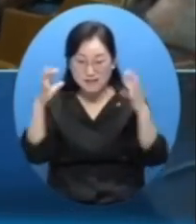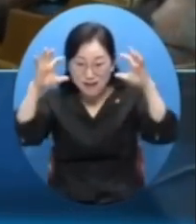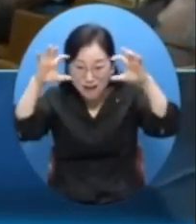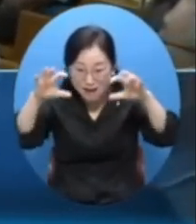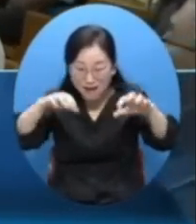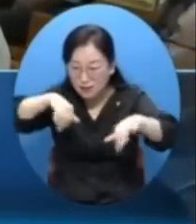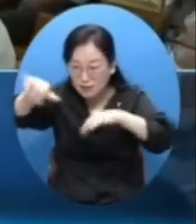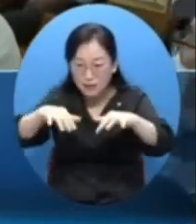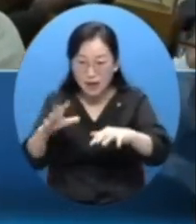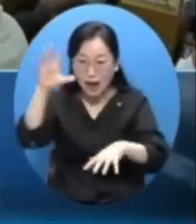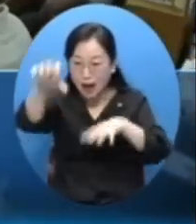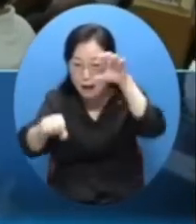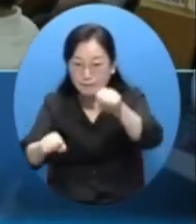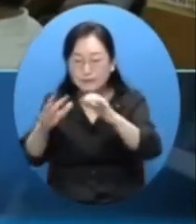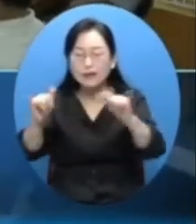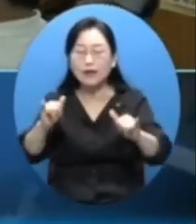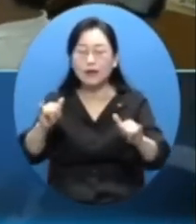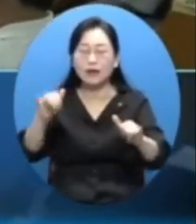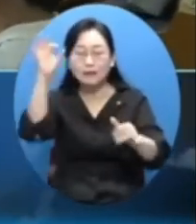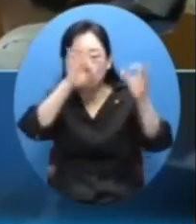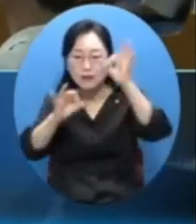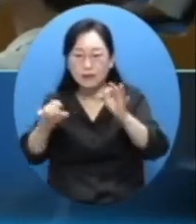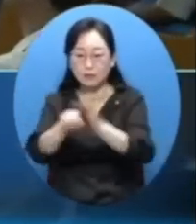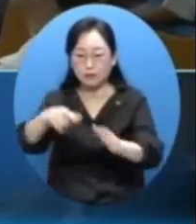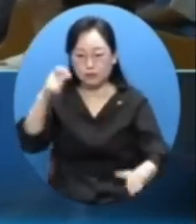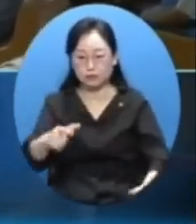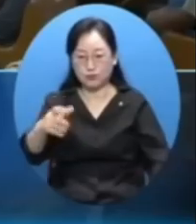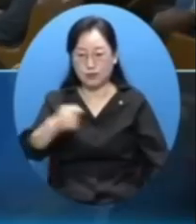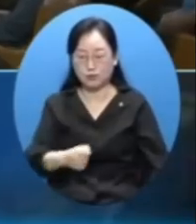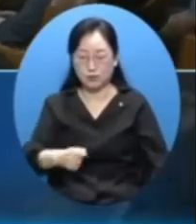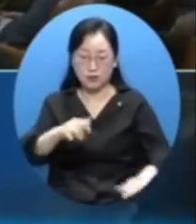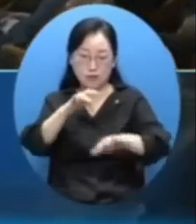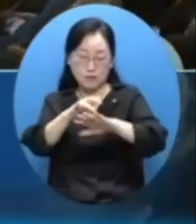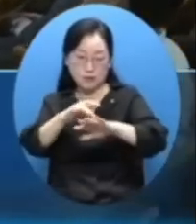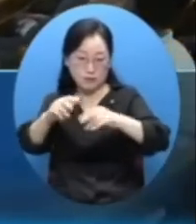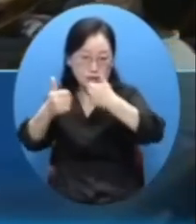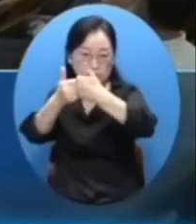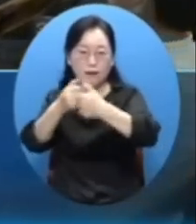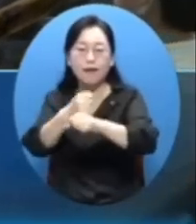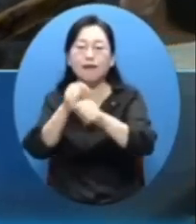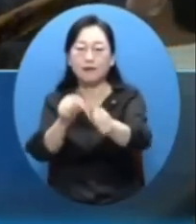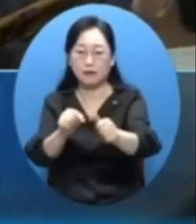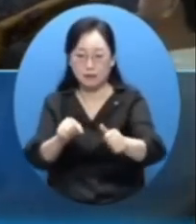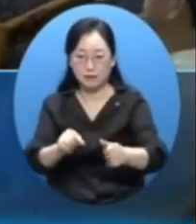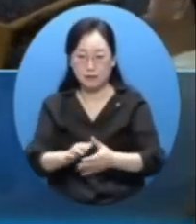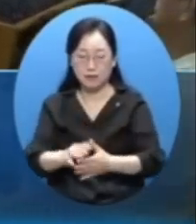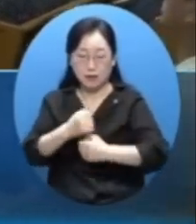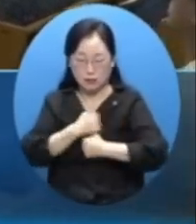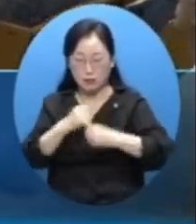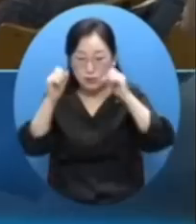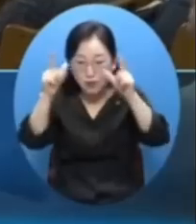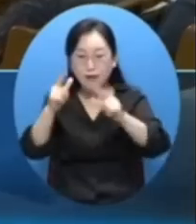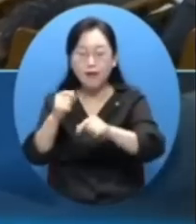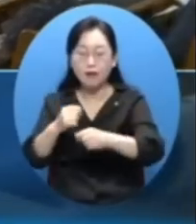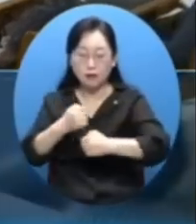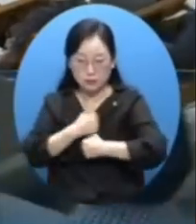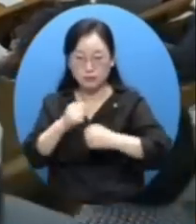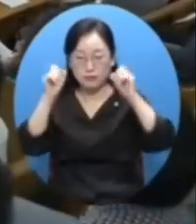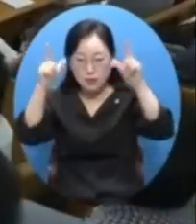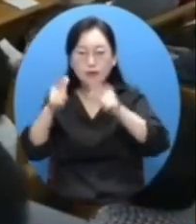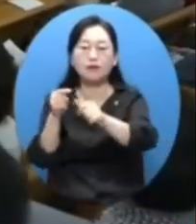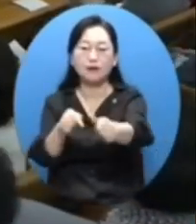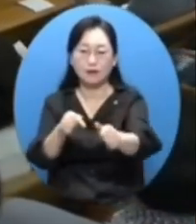두루다니며 삼기자를 찾나니 너희는 믿음을 굳건하게 하여 그를 대적하라. 근신하라, 깨어라. 근신하라,